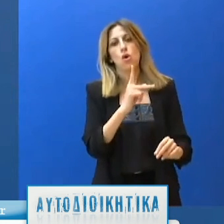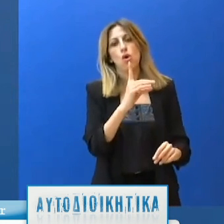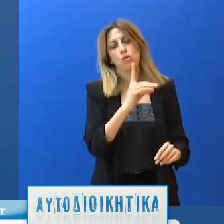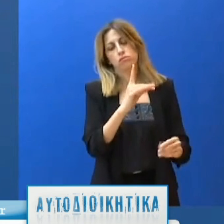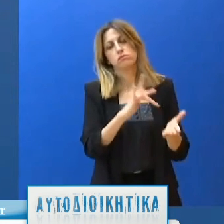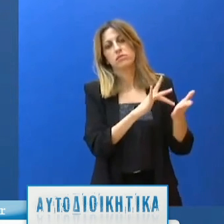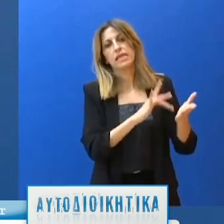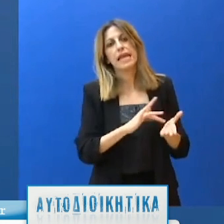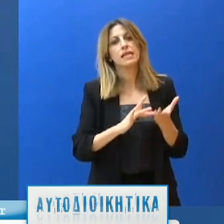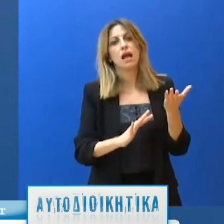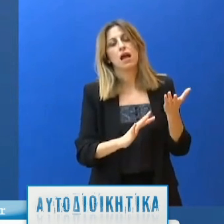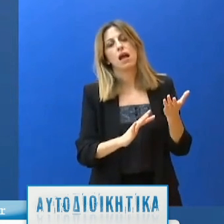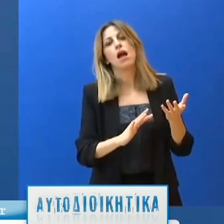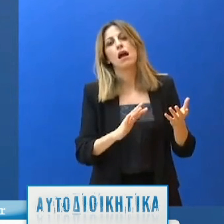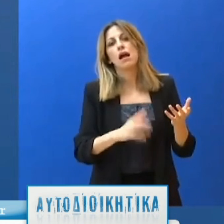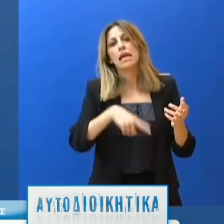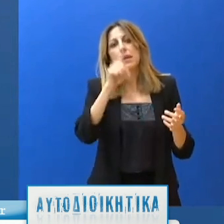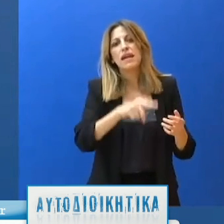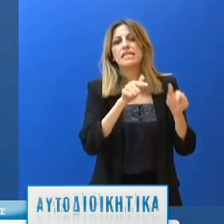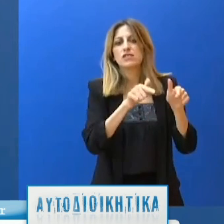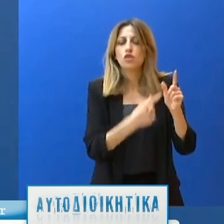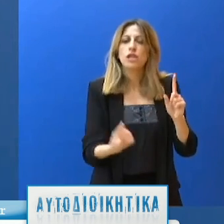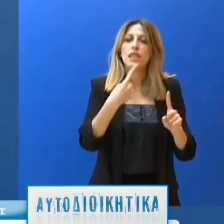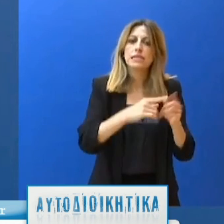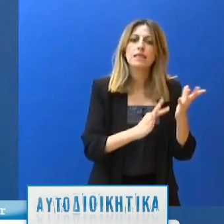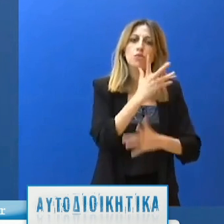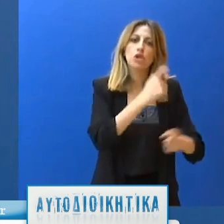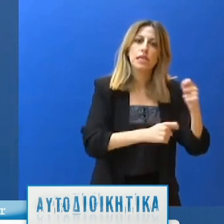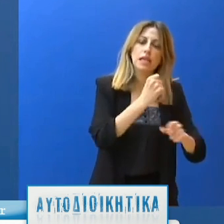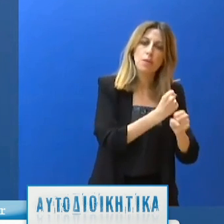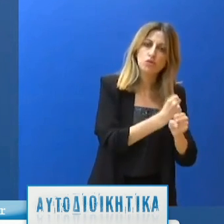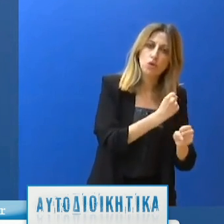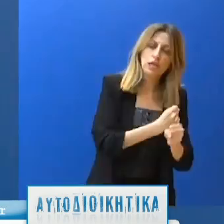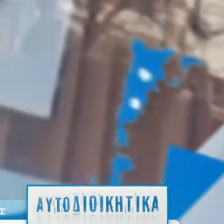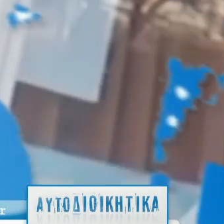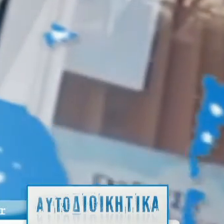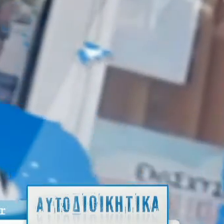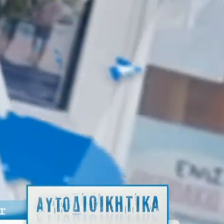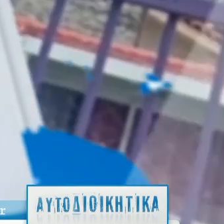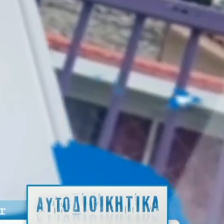ανακοινώσεις τις επόμενες ημέρες, όπως και για τις κατασκηνώσεις κρατικές και ιδιωτικές.